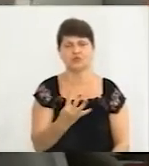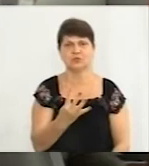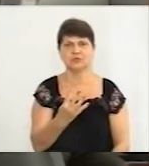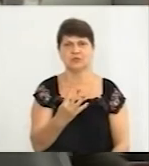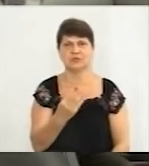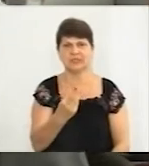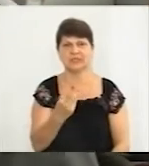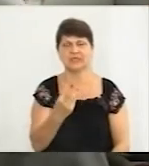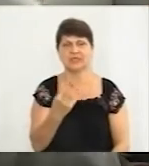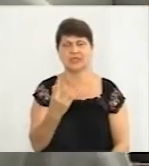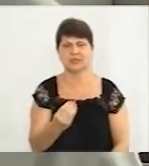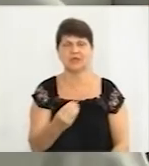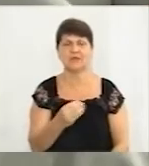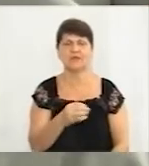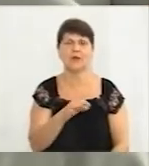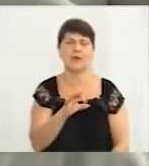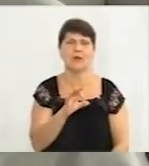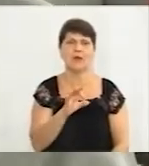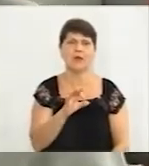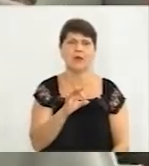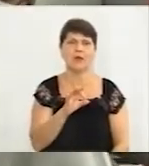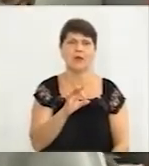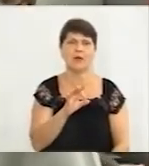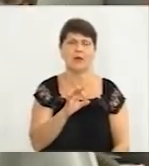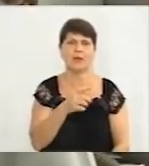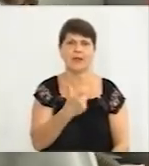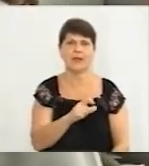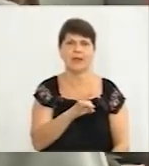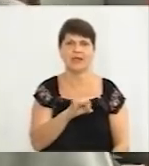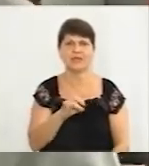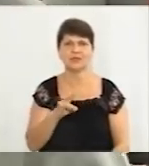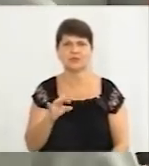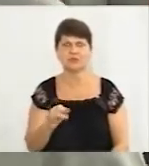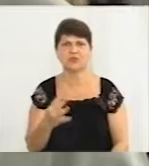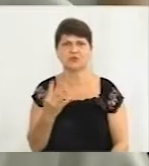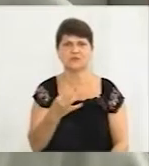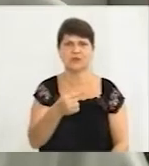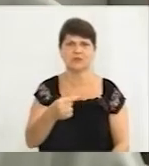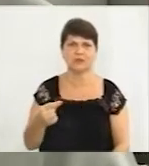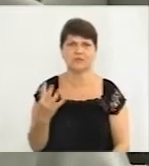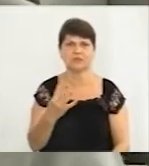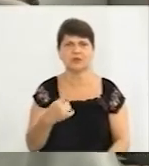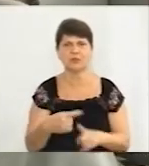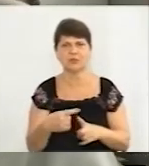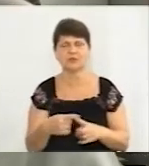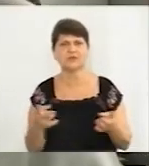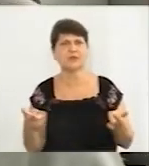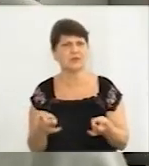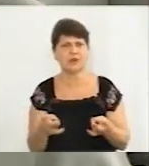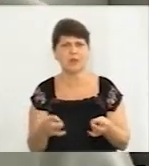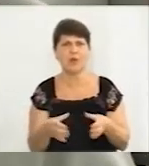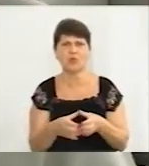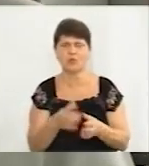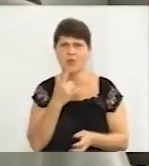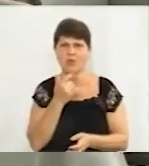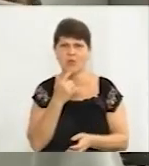групи, четвертий позитивний і четвертий негативний. Ну, а для того,